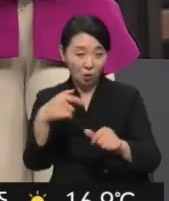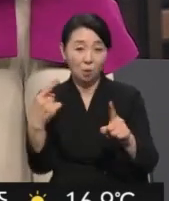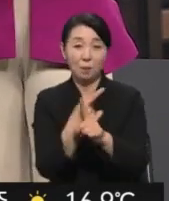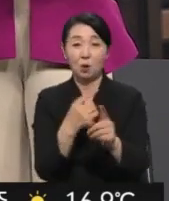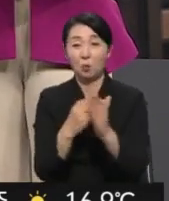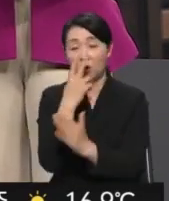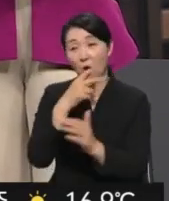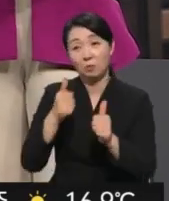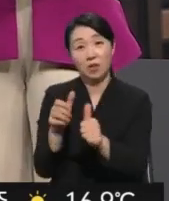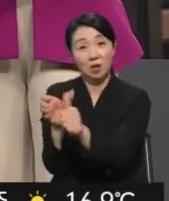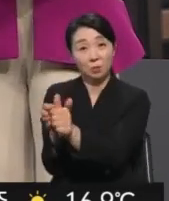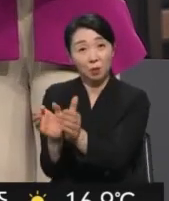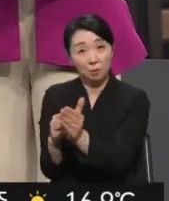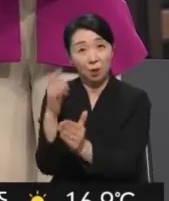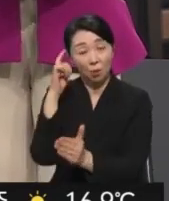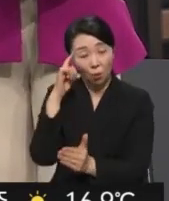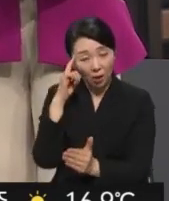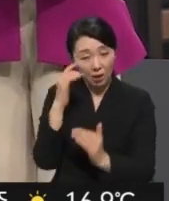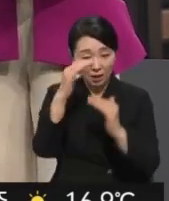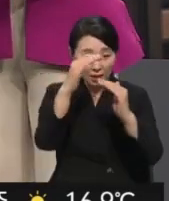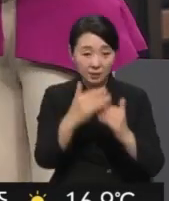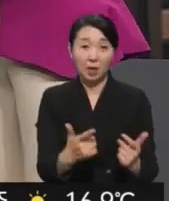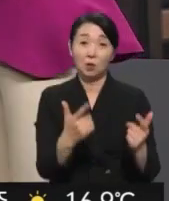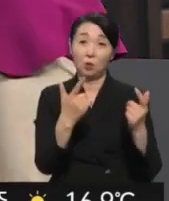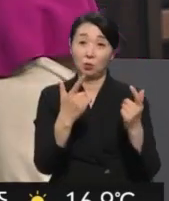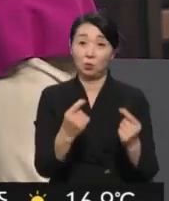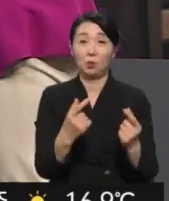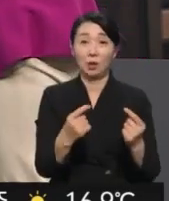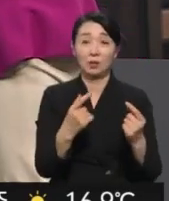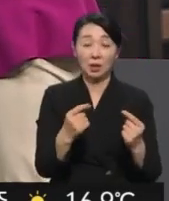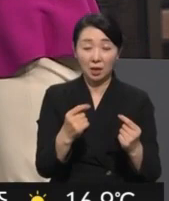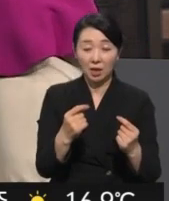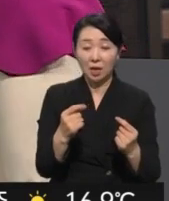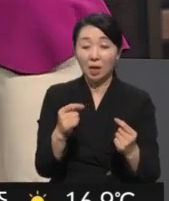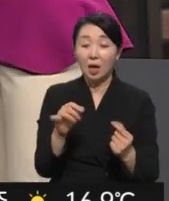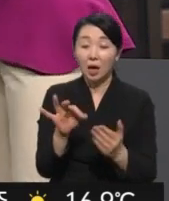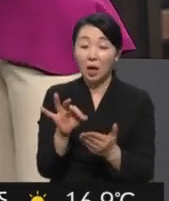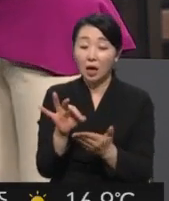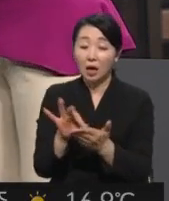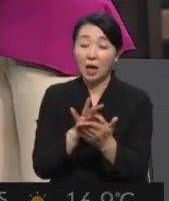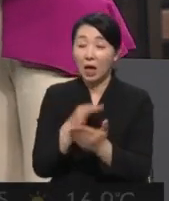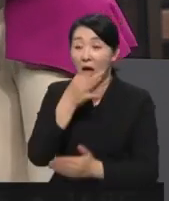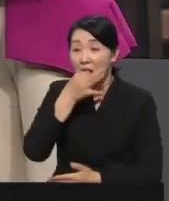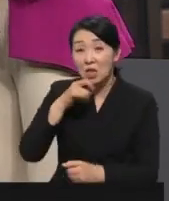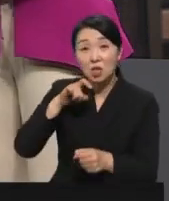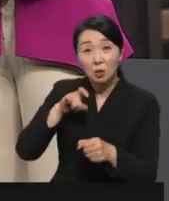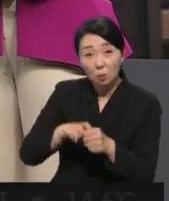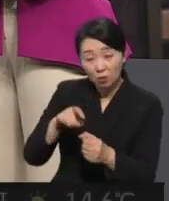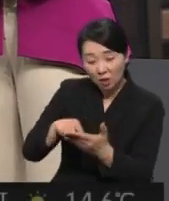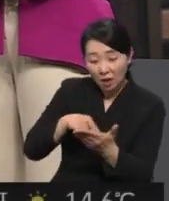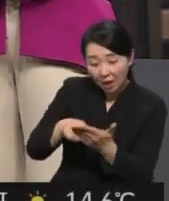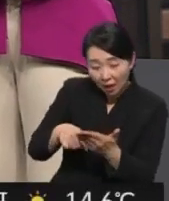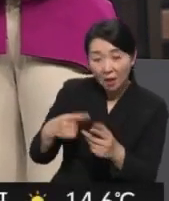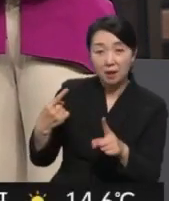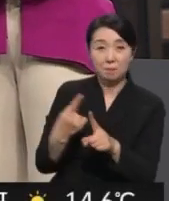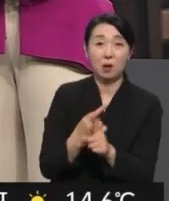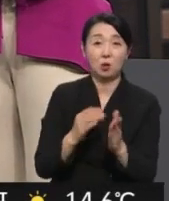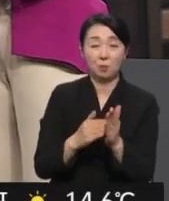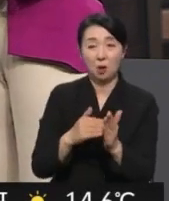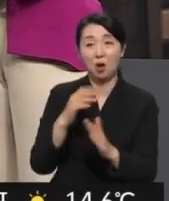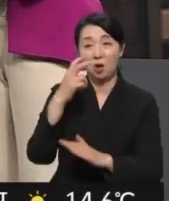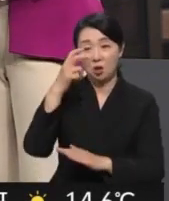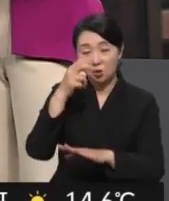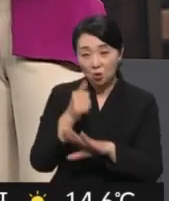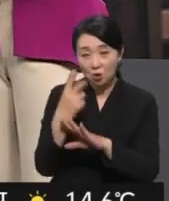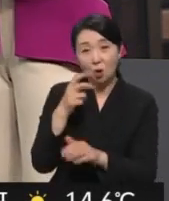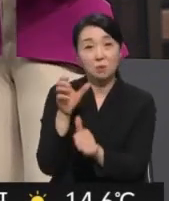이유요. 동일한 사건 관계인의 진술이 대가성이 있다라고 이렇게 바뀌었다는 게 경찰의